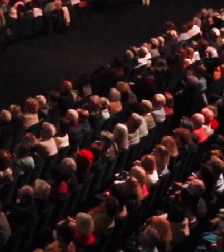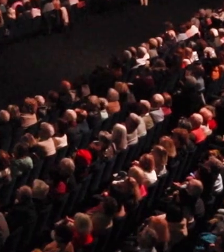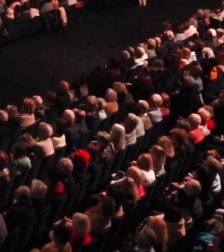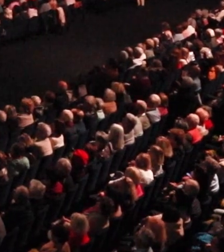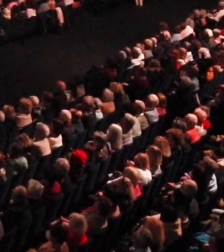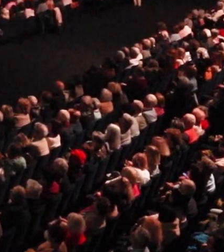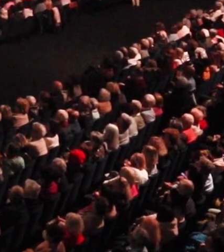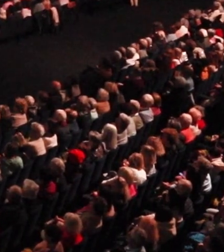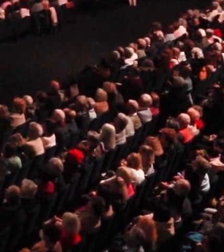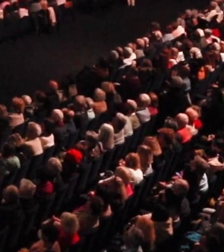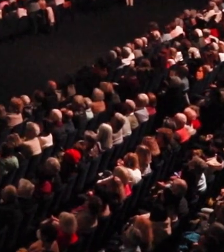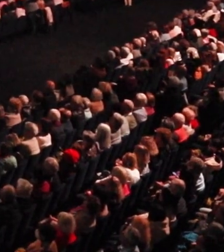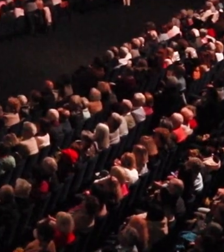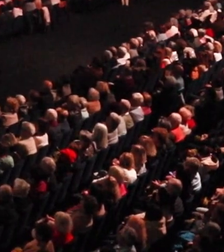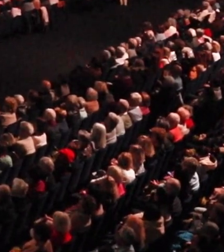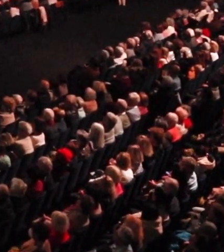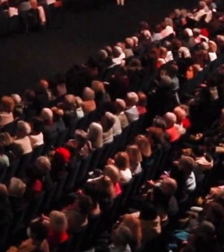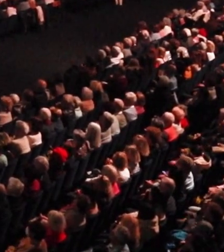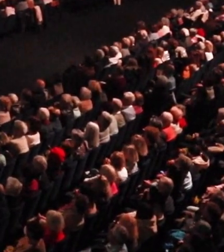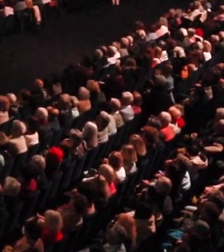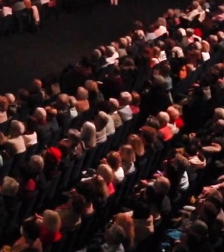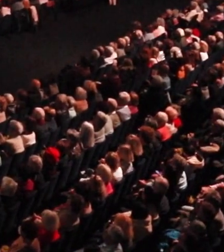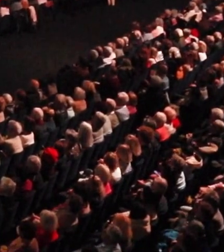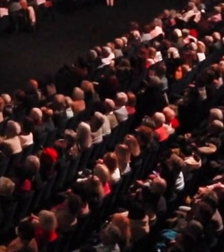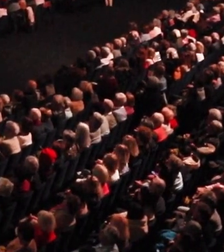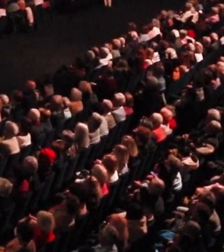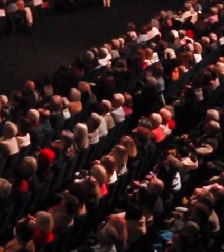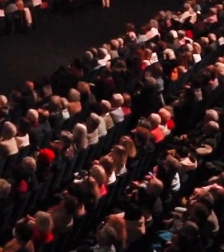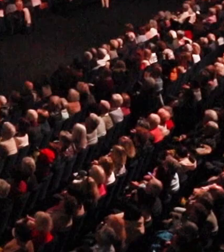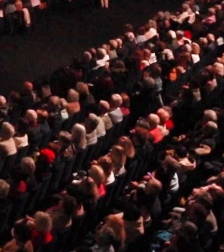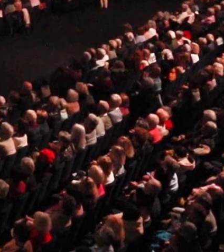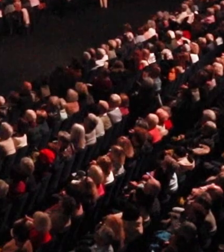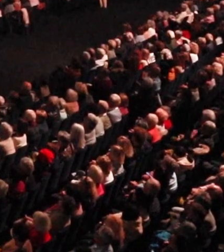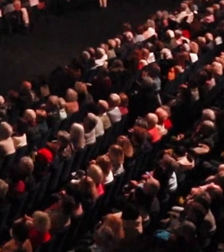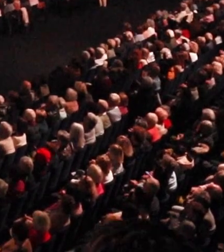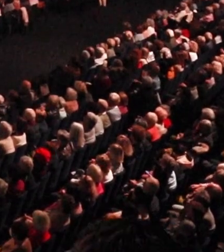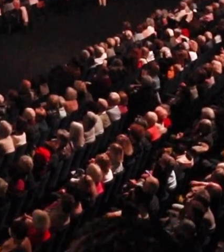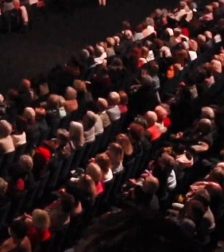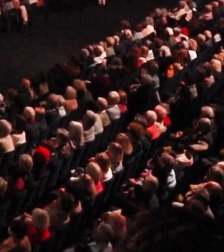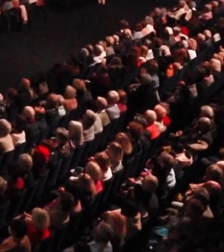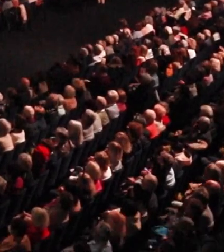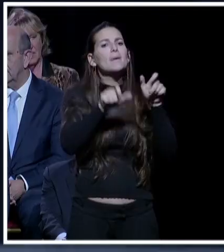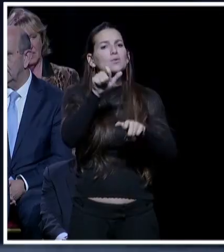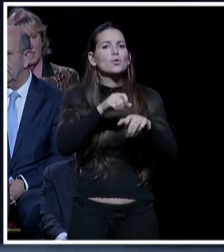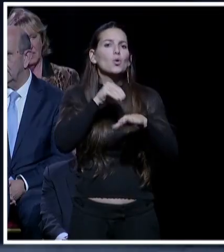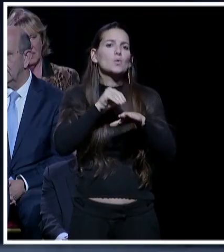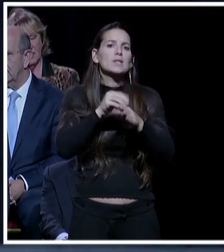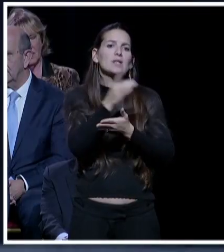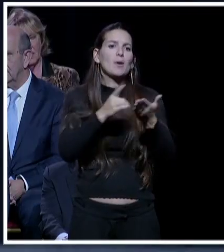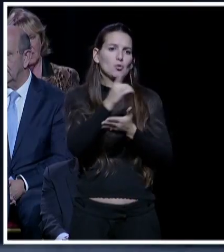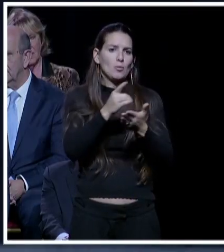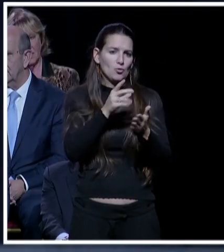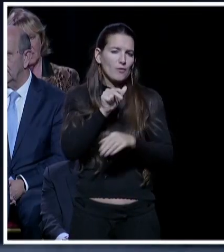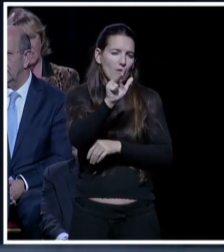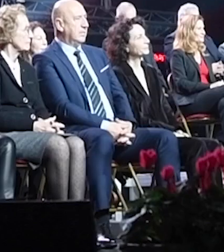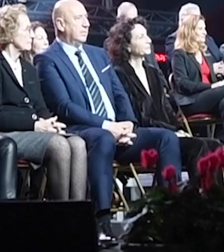différentes communes de ce département, toujours fidèles, toujours présents. Les conseillers départementaux, je vais en parler dans un instant.